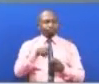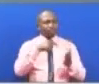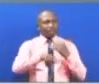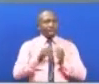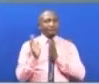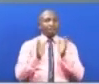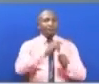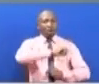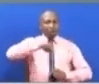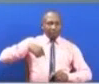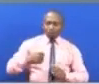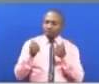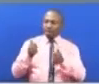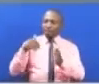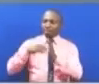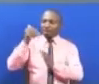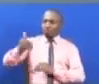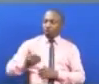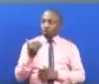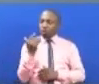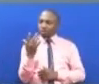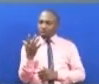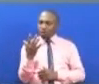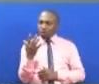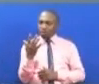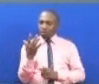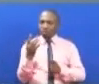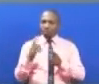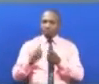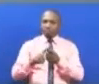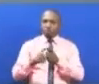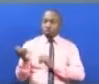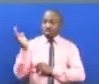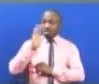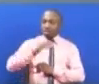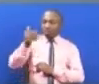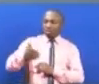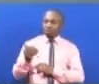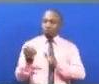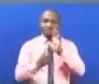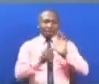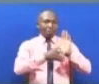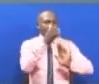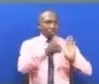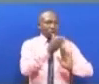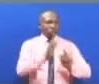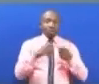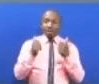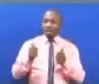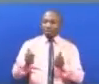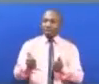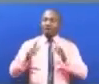Na tunategemea mpaka mwezi wa 5 huku kuisha mwezi wa 6 mwanzoni tunategemea kwa mvua